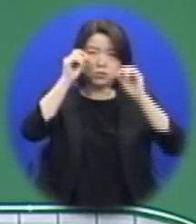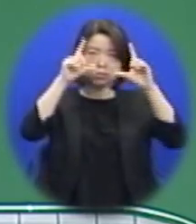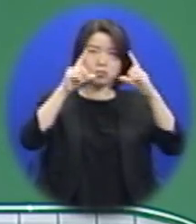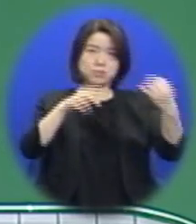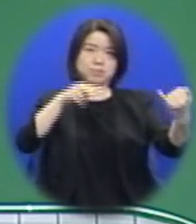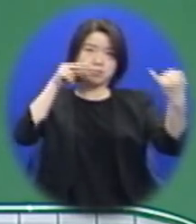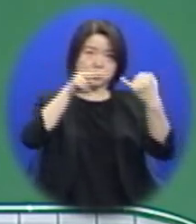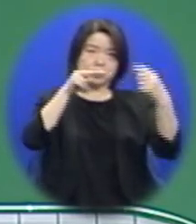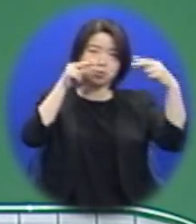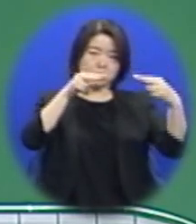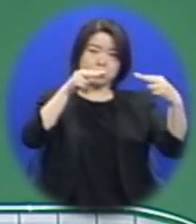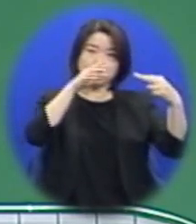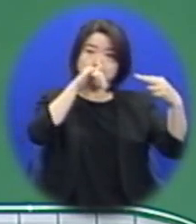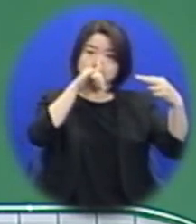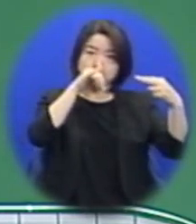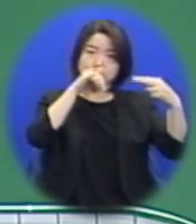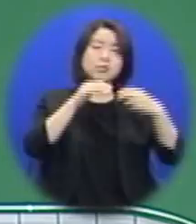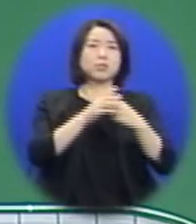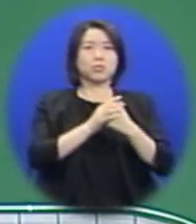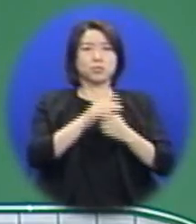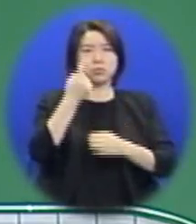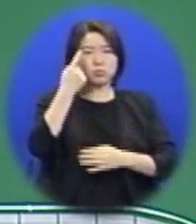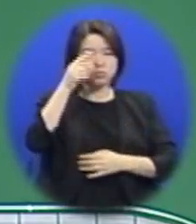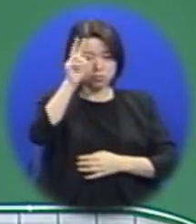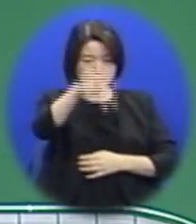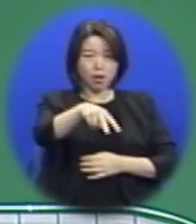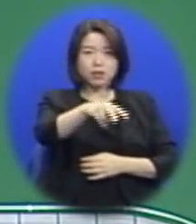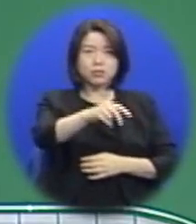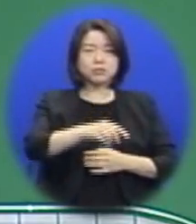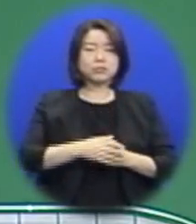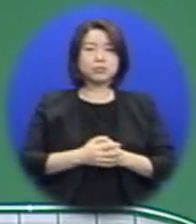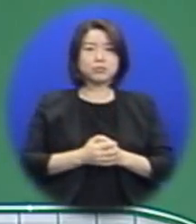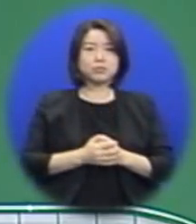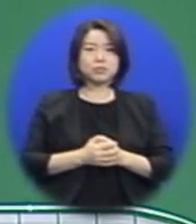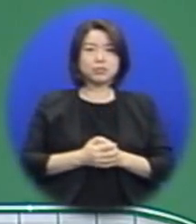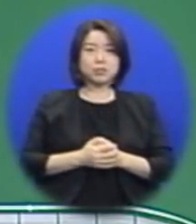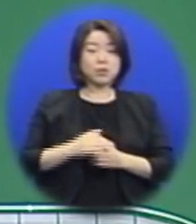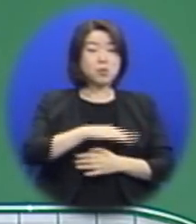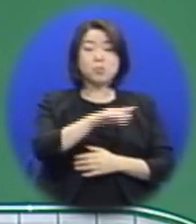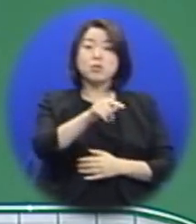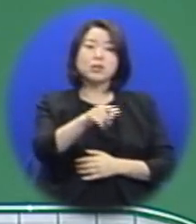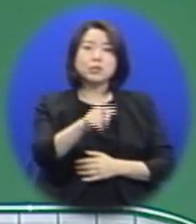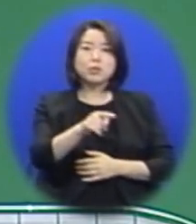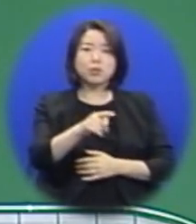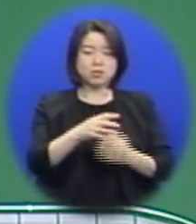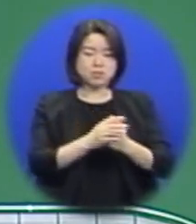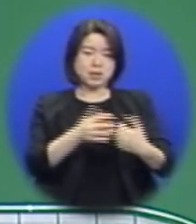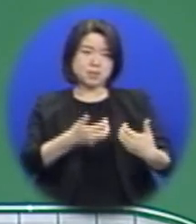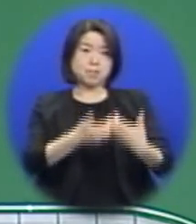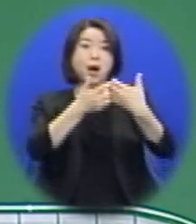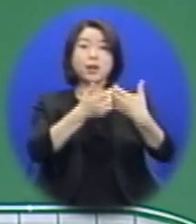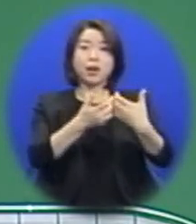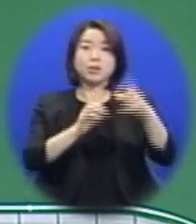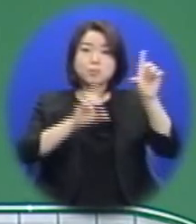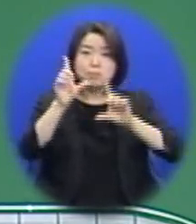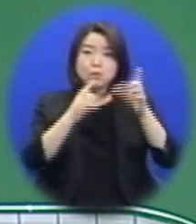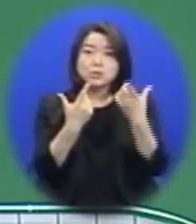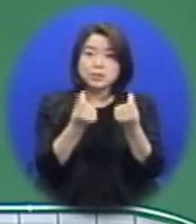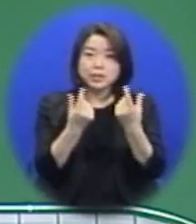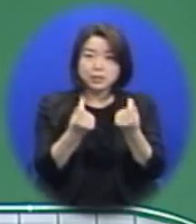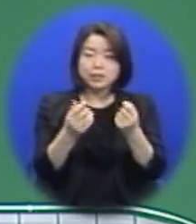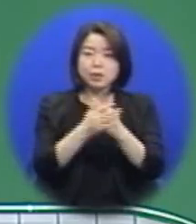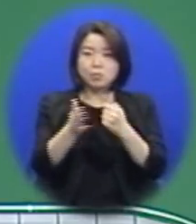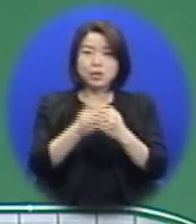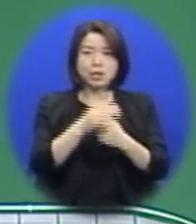쳐다봐요. 세상 말로 눈 까라. 이렇게. 네. 우리는 그건 정말 대항하는 거잖아요. 엄마에게 대해서